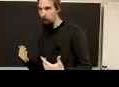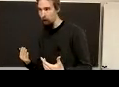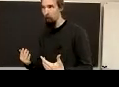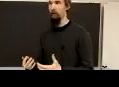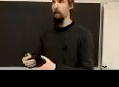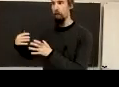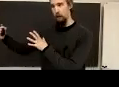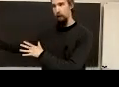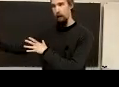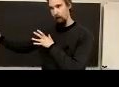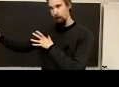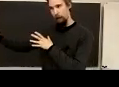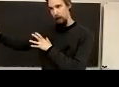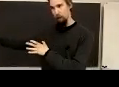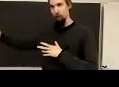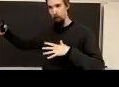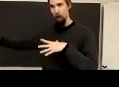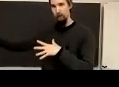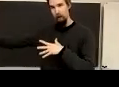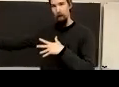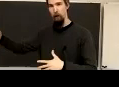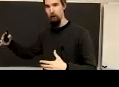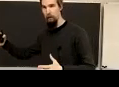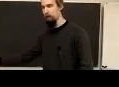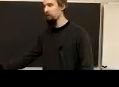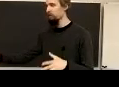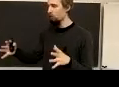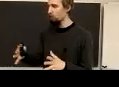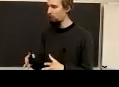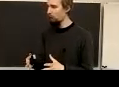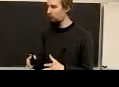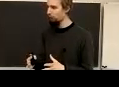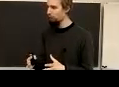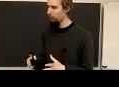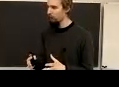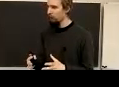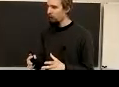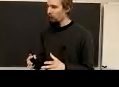arkisessa kokemuksessa, vaan tavallaan hermoston monista tavallaan osaprosesseista kokoonpanema.